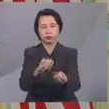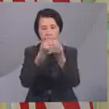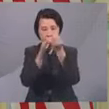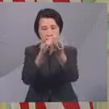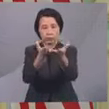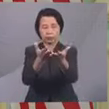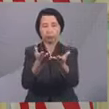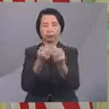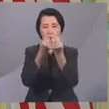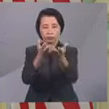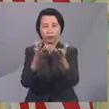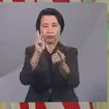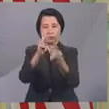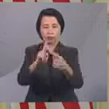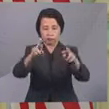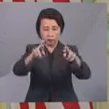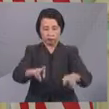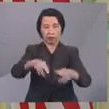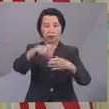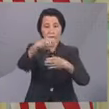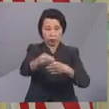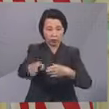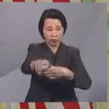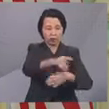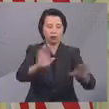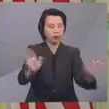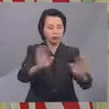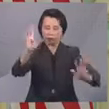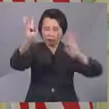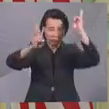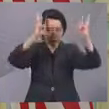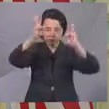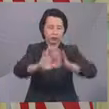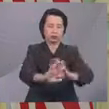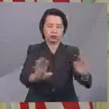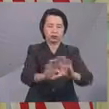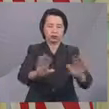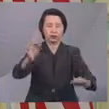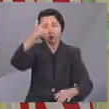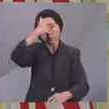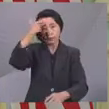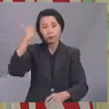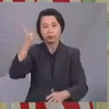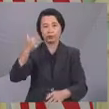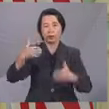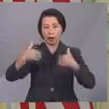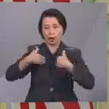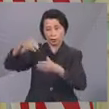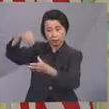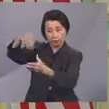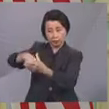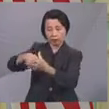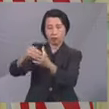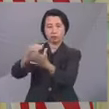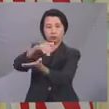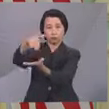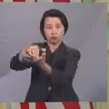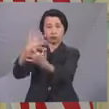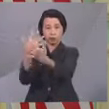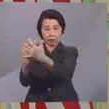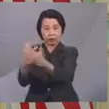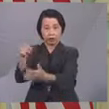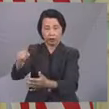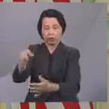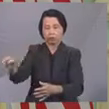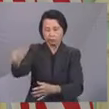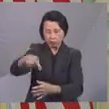makluman kepada rakyat di luar sana, tidak perlu bimbang. Kerana yang berada di dalam depo tersebut,